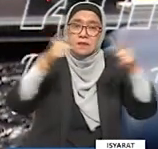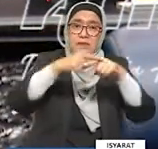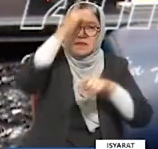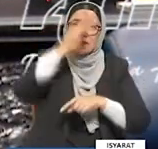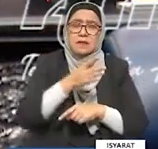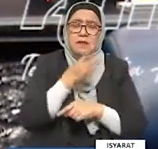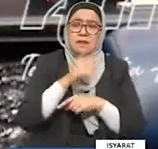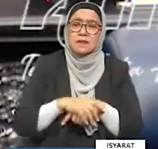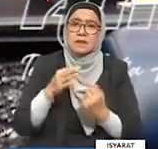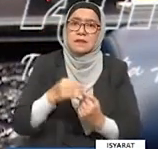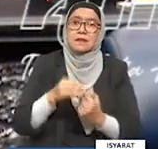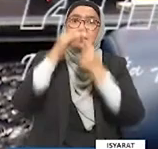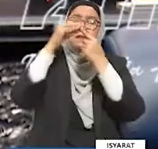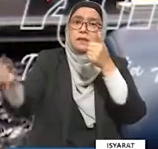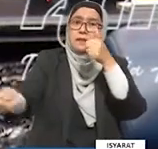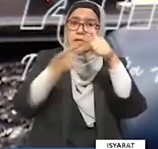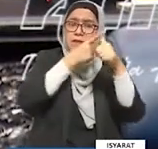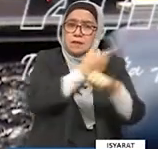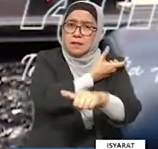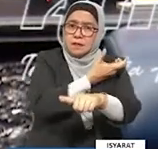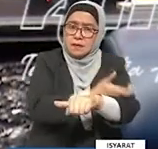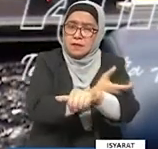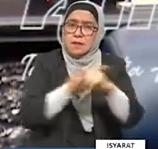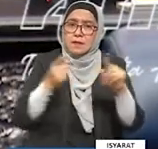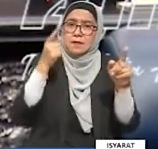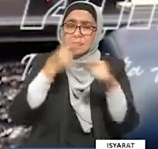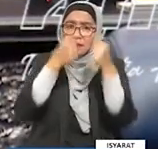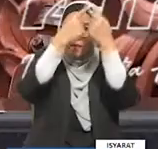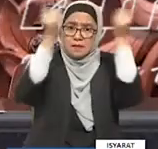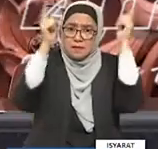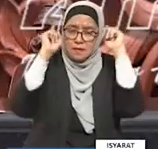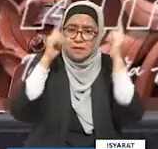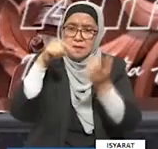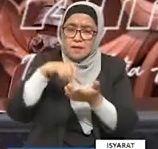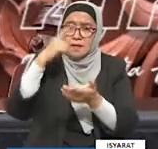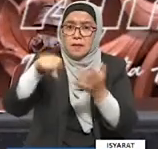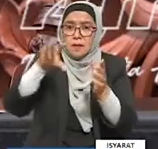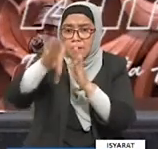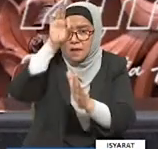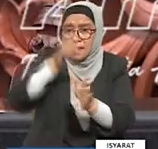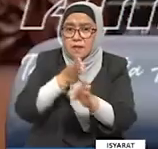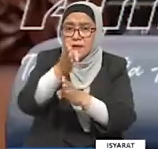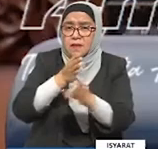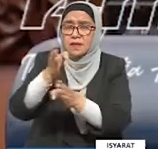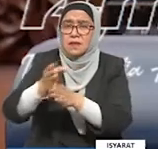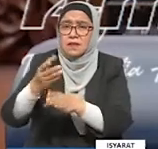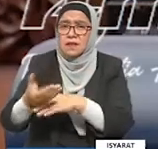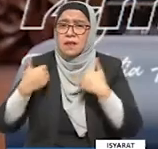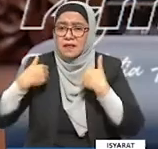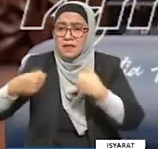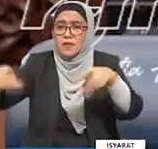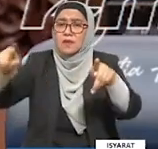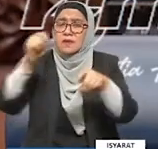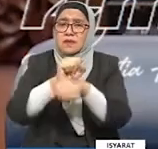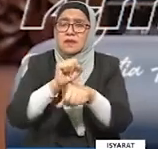generation graduate, supaya mereka memilih bidang-bidang yang ada peluang. Dan untuk meningkatkan ataupun mengatasi masalah ini,